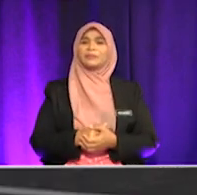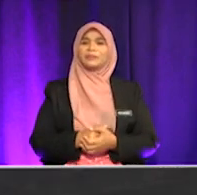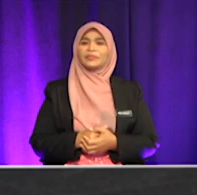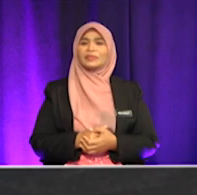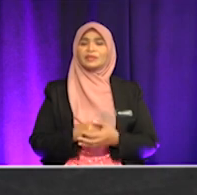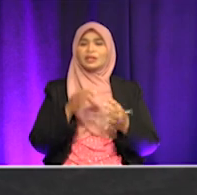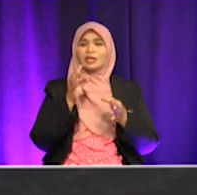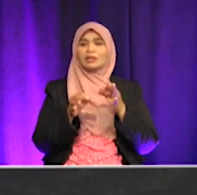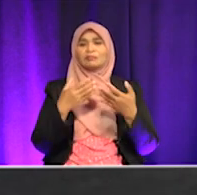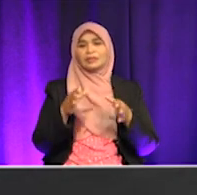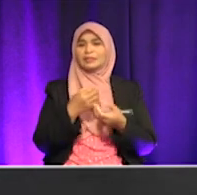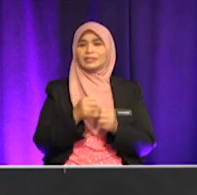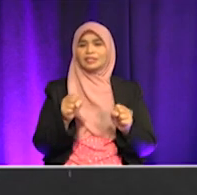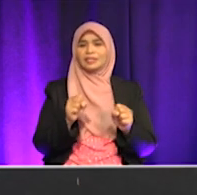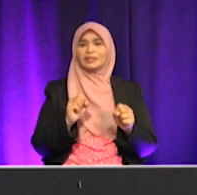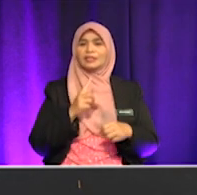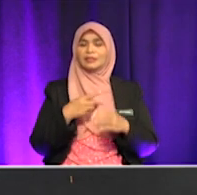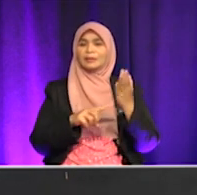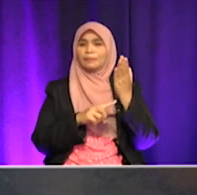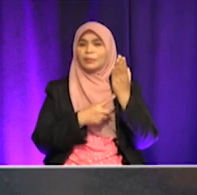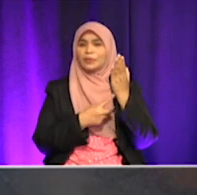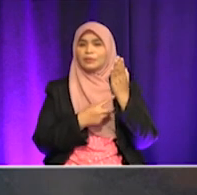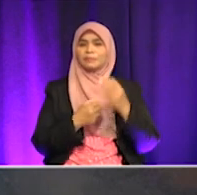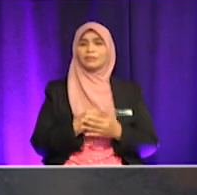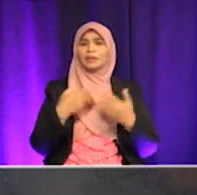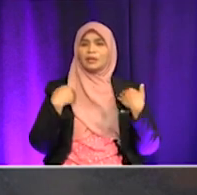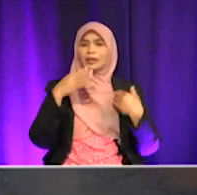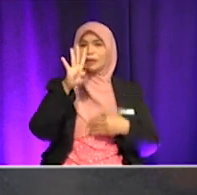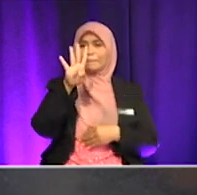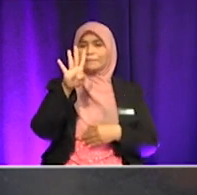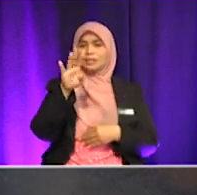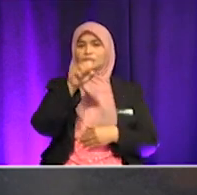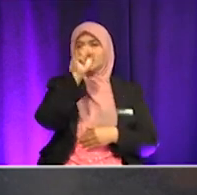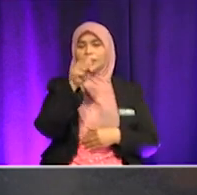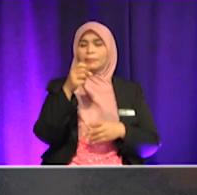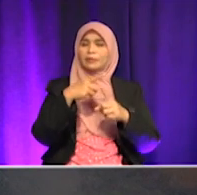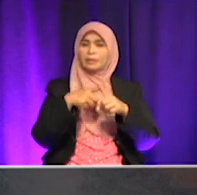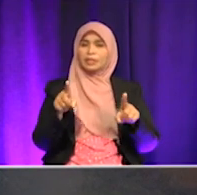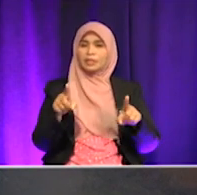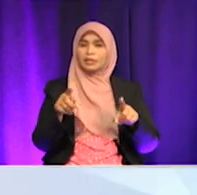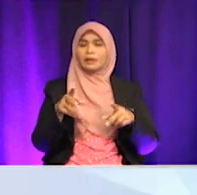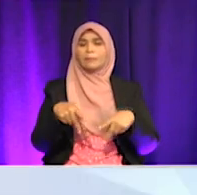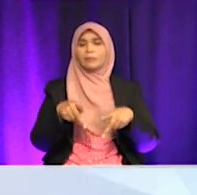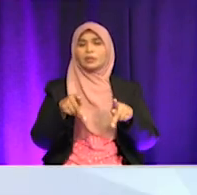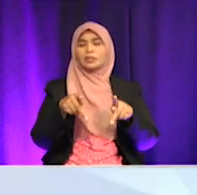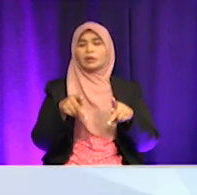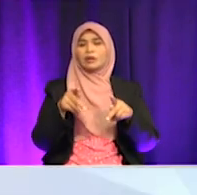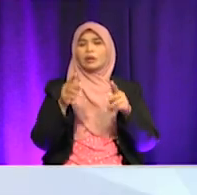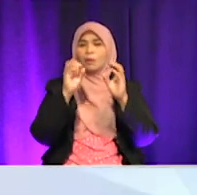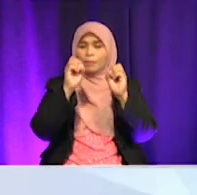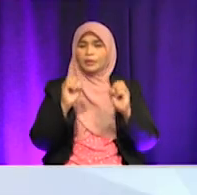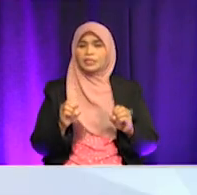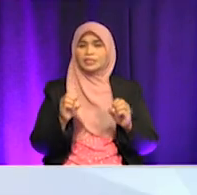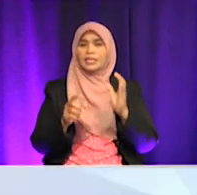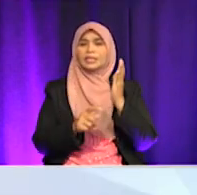cikgu apa kata, kita mulakanlah. Okey, nampak tak dekat situ ada 4 soalan yang berbeza. Okey, kita ada proses operasi tambah, kita